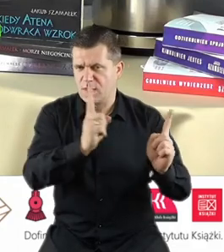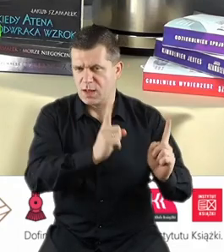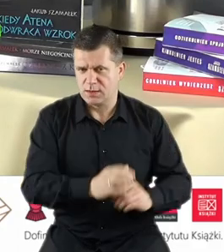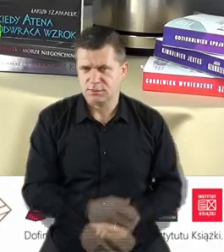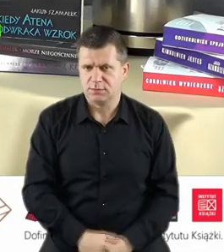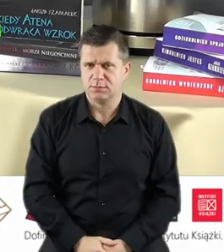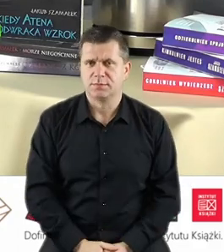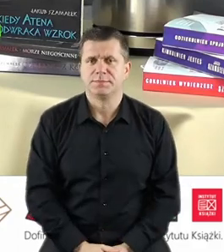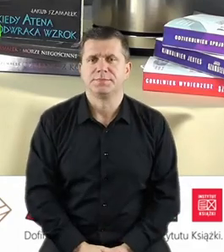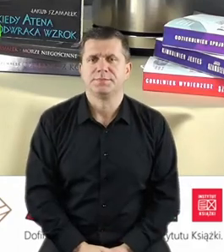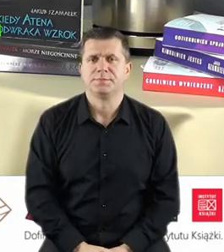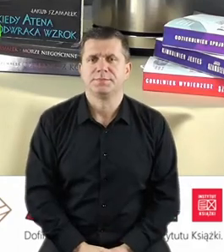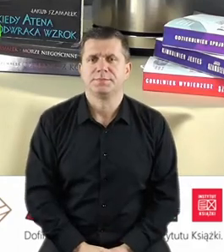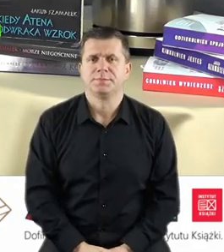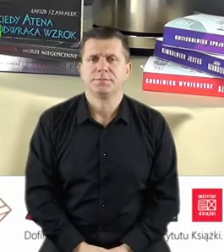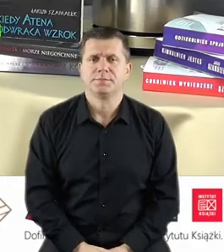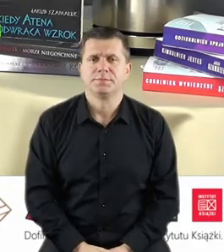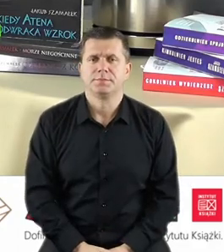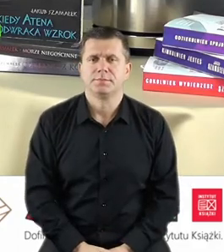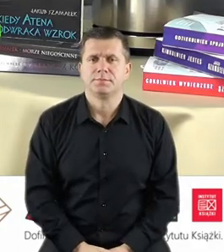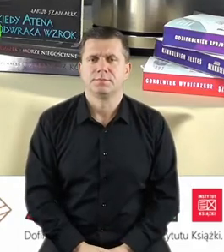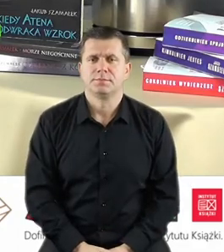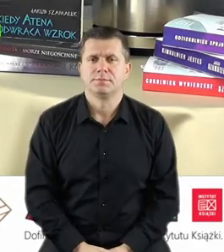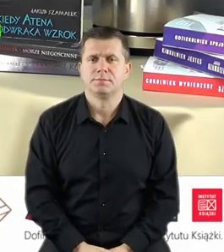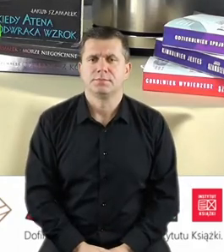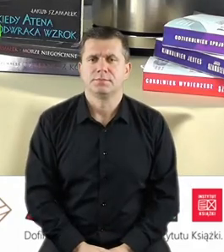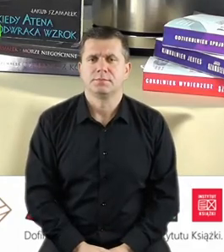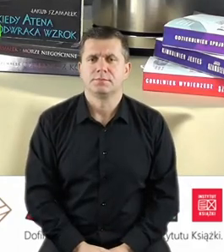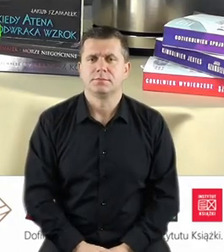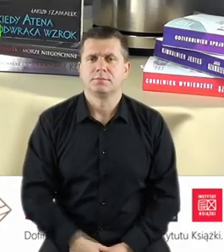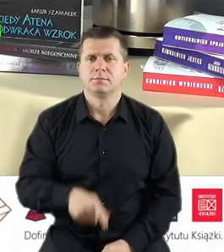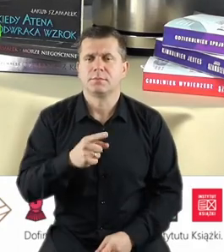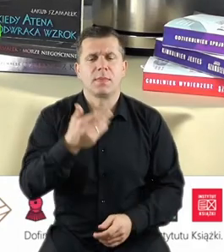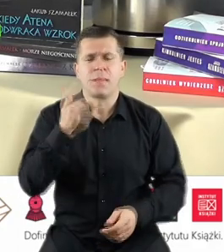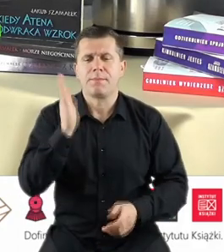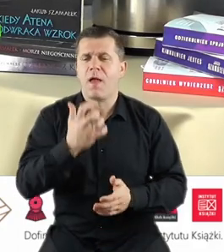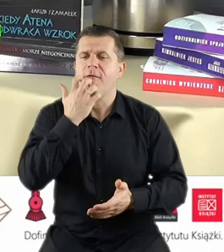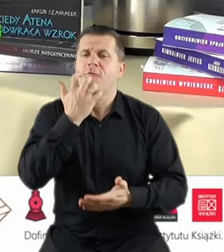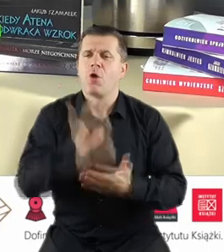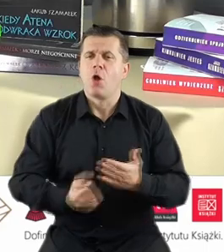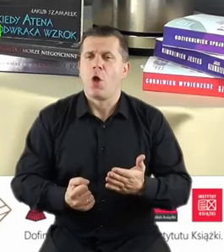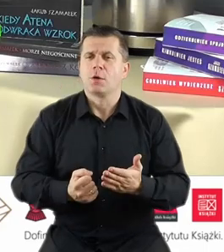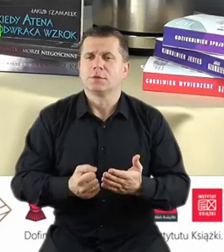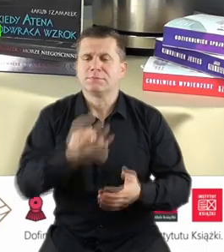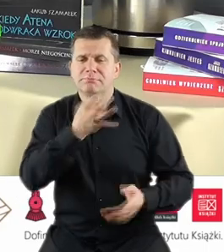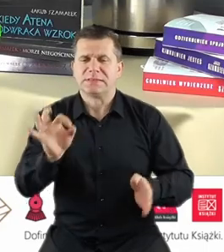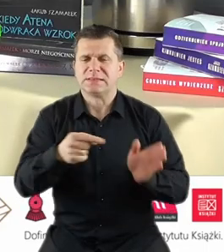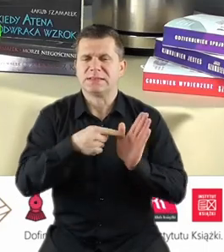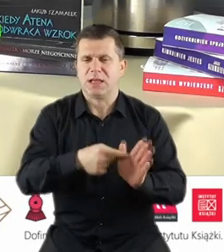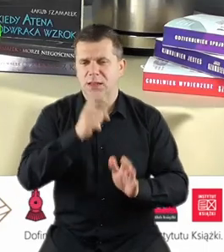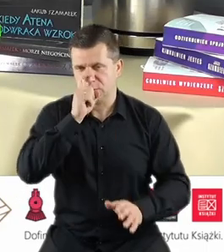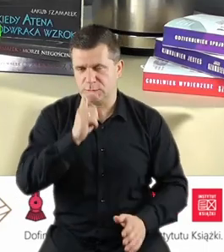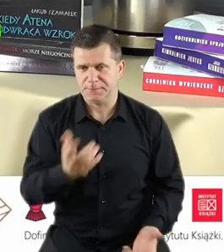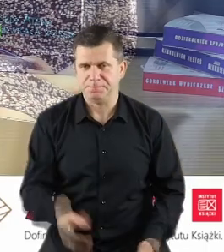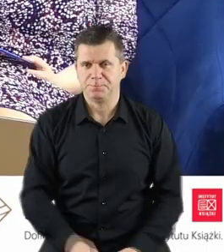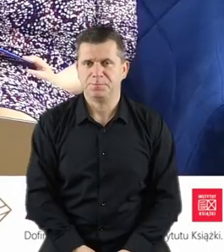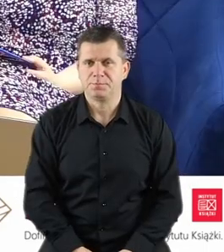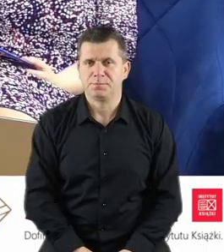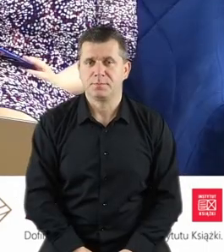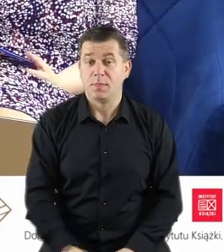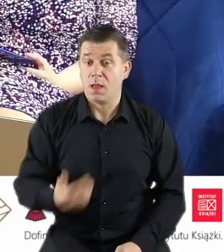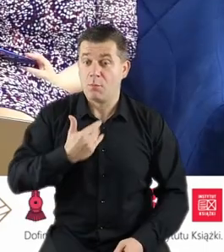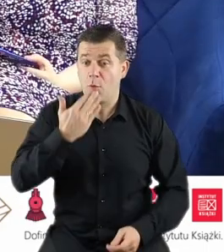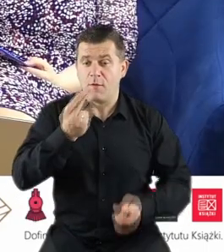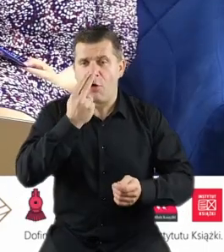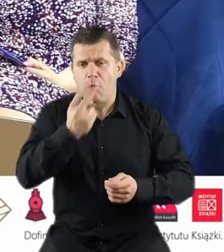I teraz jakby sęk w tym, żeby ona jednak nie była wykorzystywana w takich celach. No, kiedy mówimy o